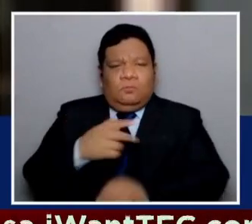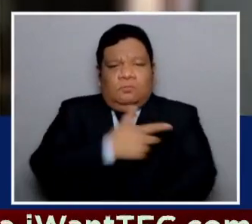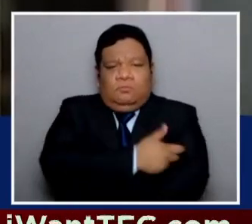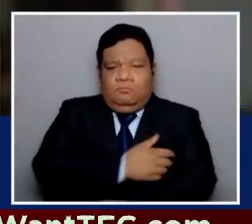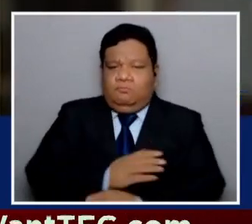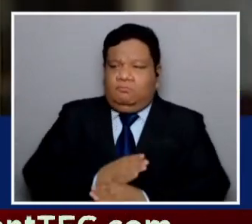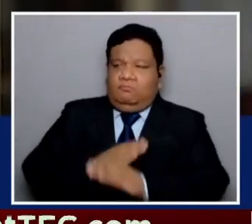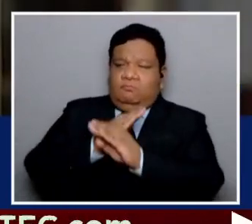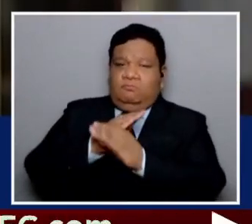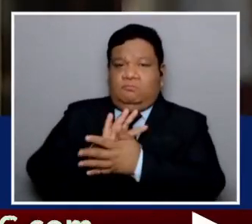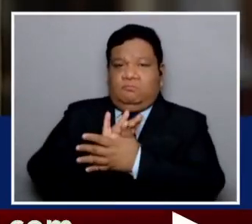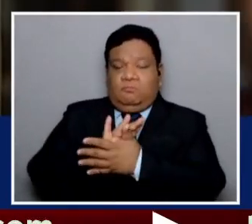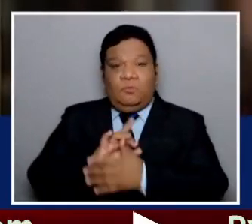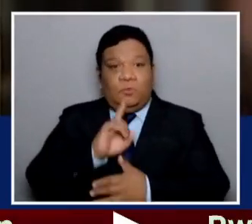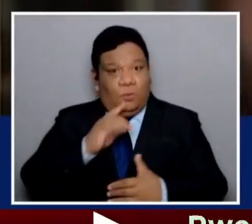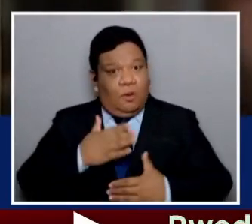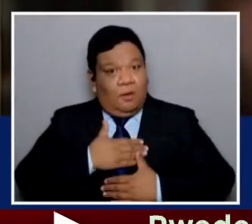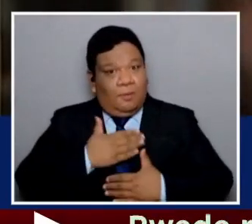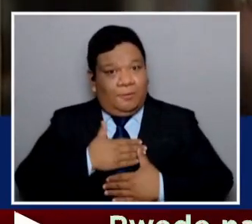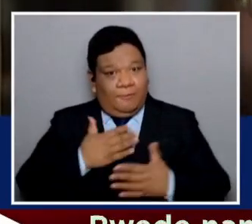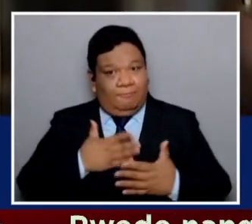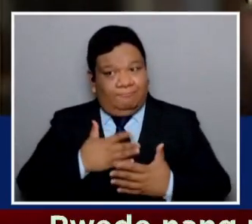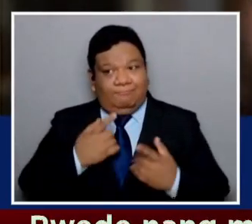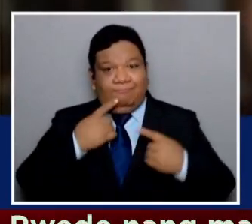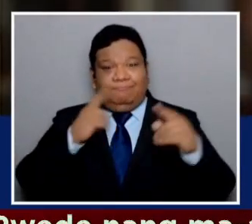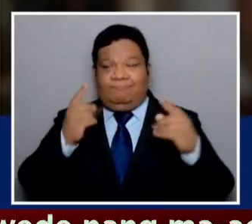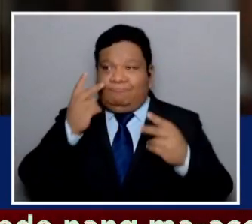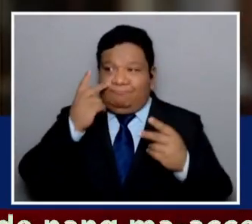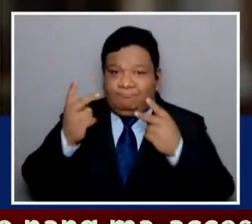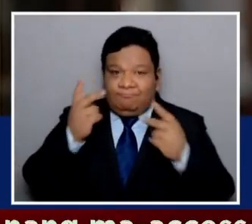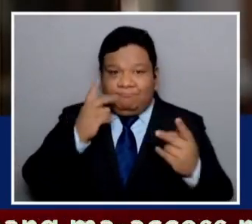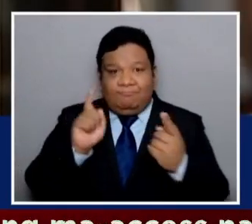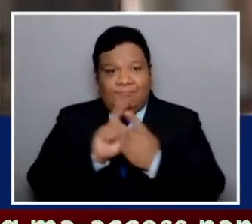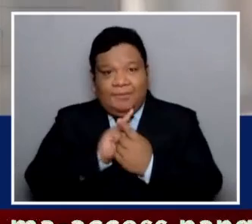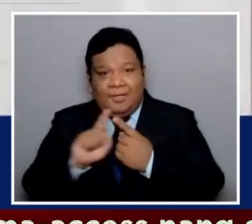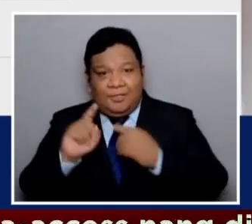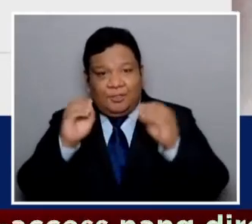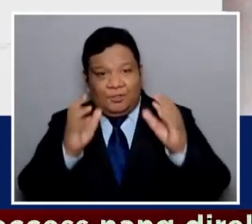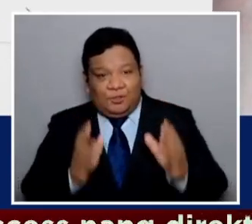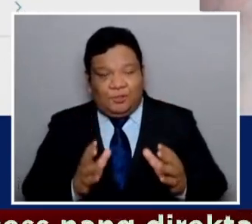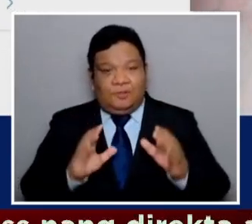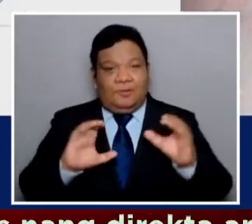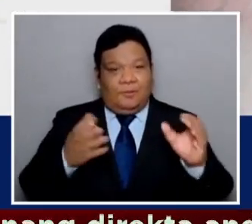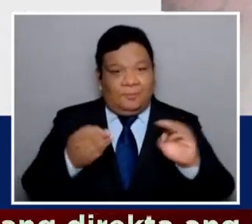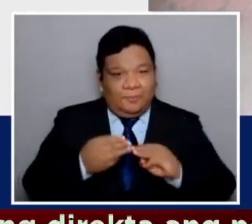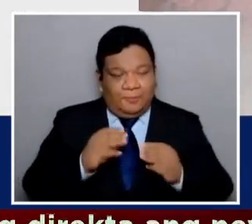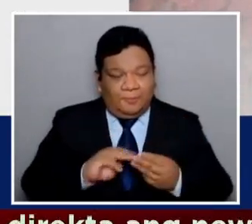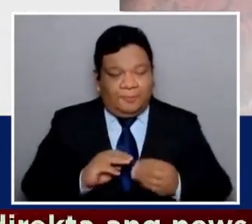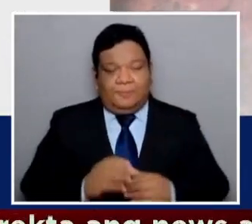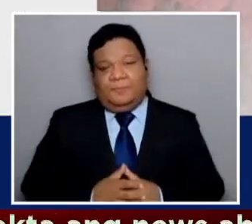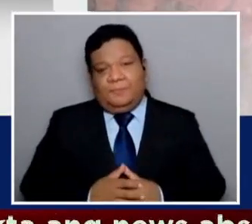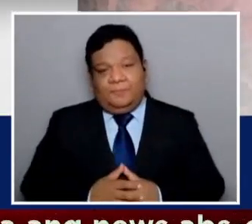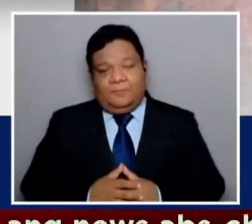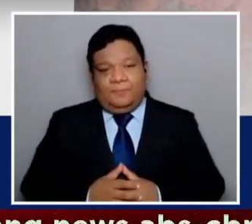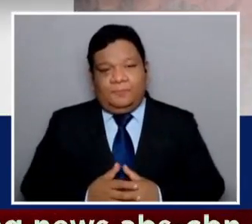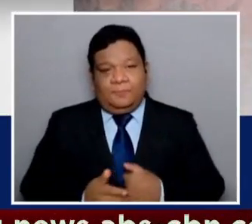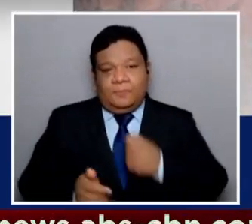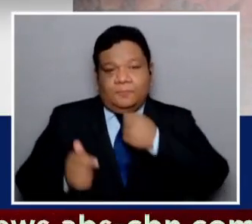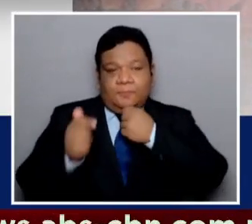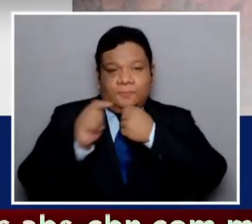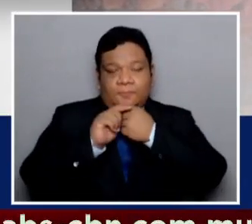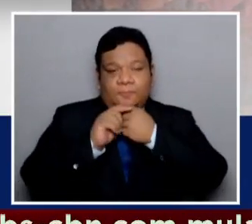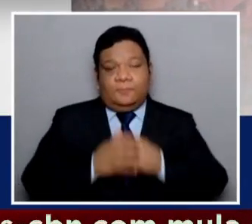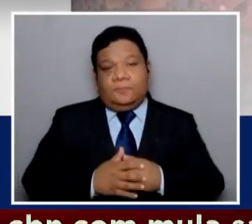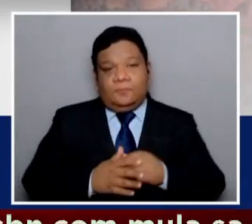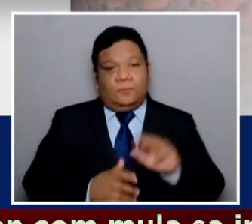sayo po kasi nakita ko na rin po yung mga teachers and yung classmates po. Nauna nang sinabi ng World Health Organization